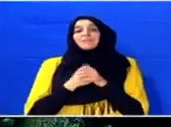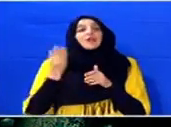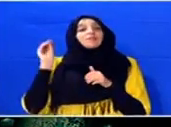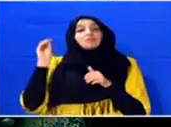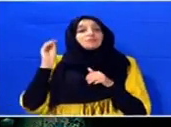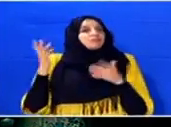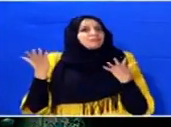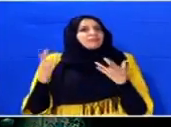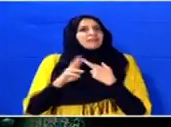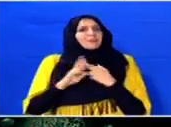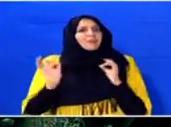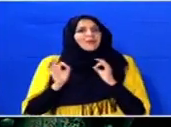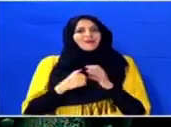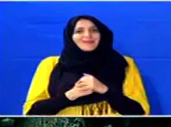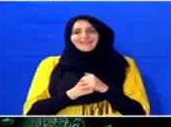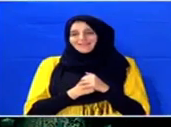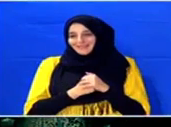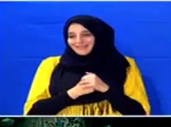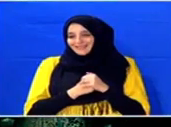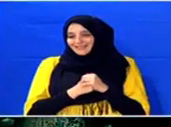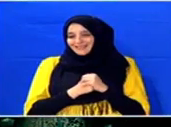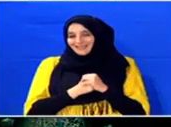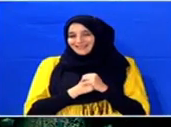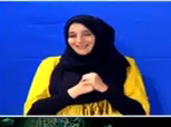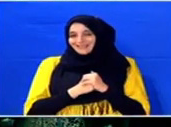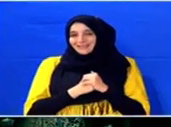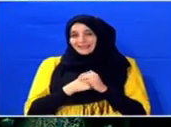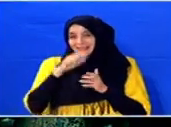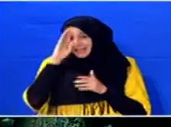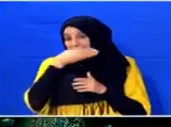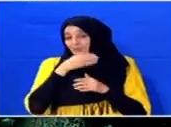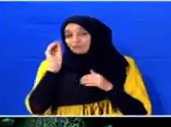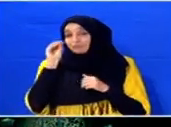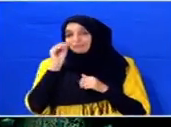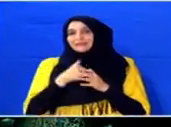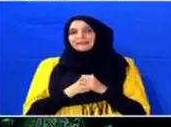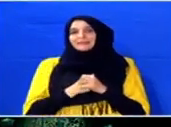سلام عليكم ام ياسر سلام عليكم